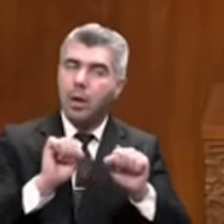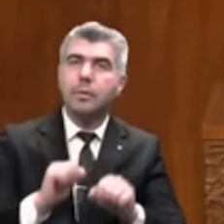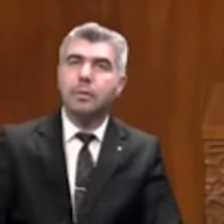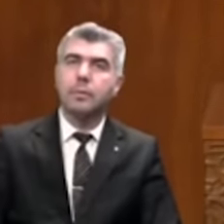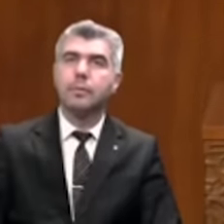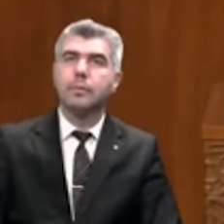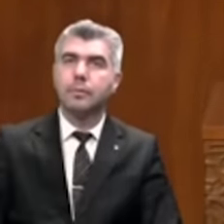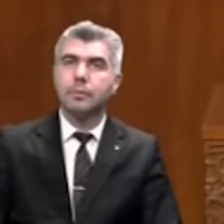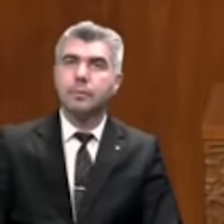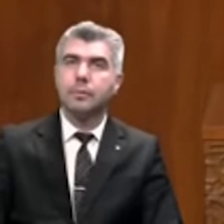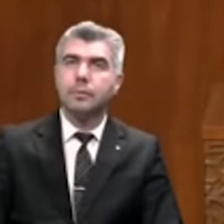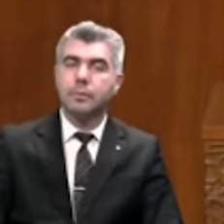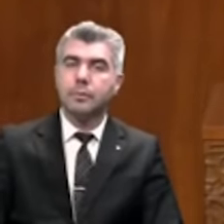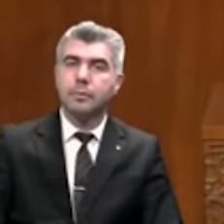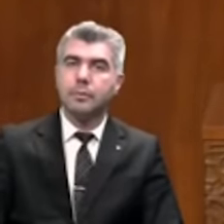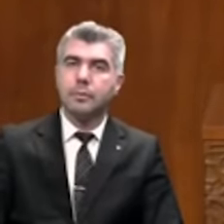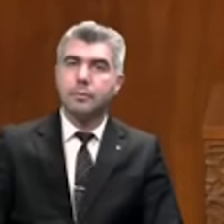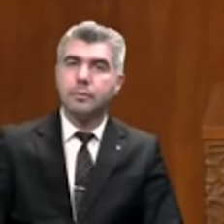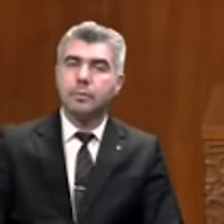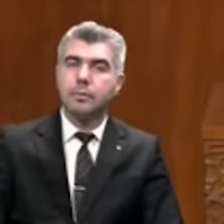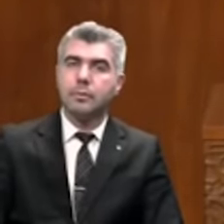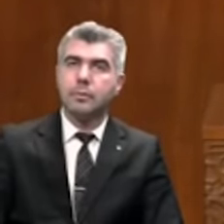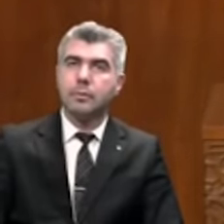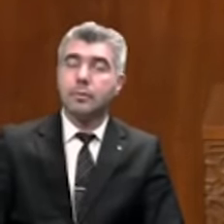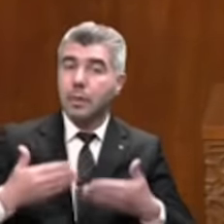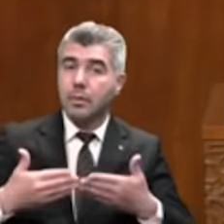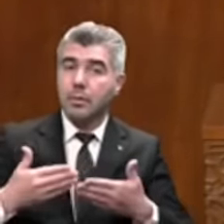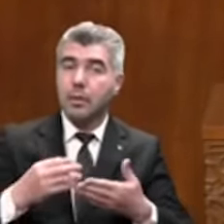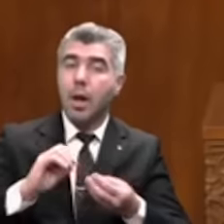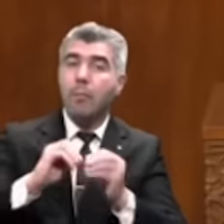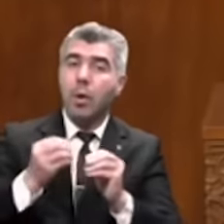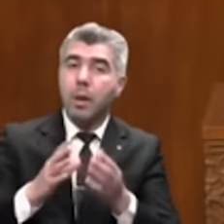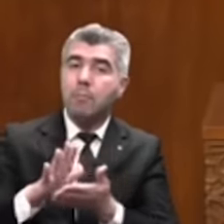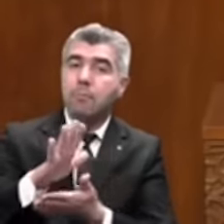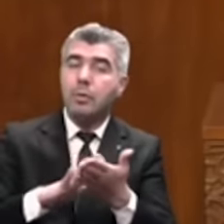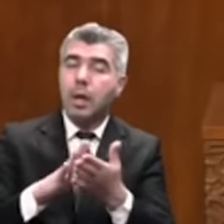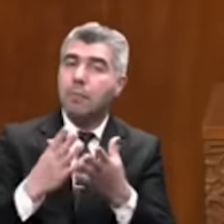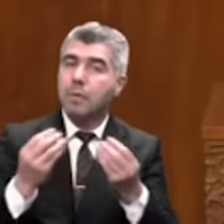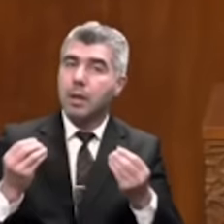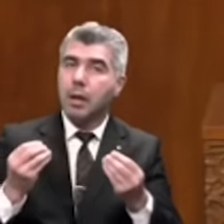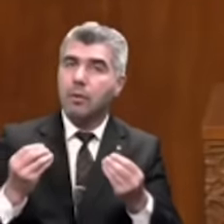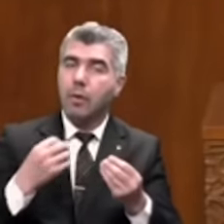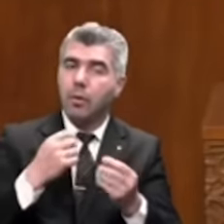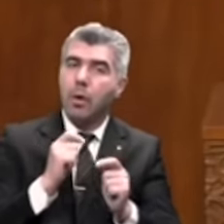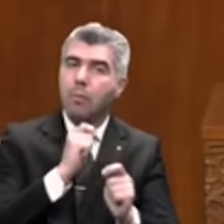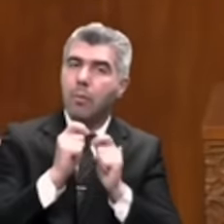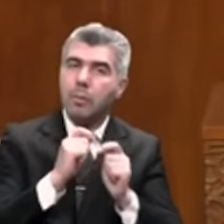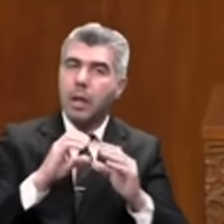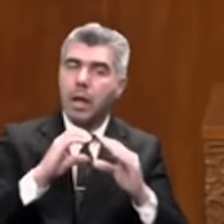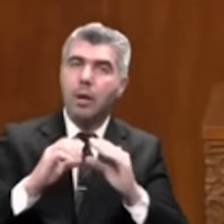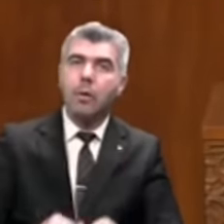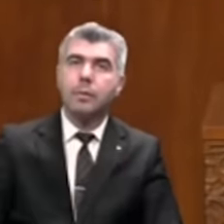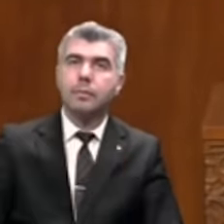هما ما تكلموش معاكم 10 سنين ما حلوا حتى اشكاليه. حنا جينا لقينا المشاكل كلها مطروحه وبدينا كنتحاوروا وبدينا كنتناقشوا